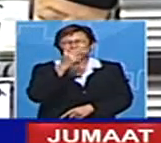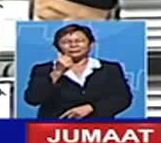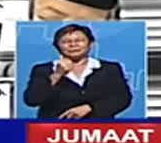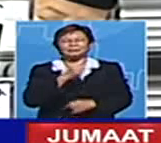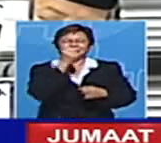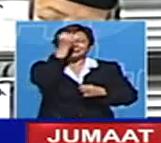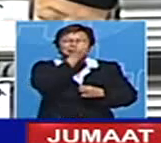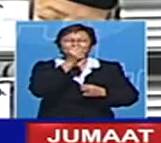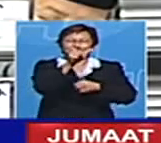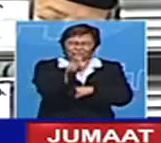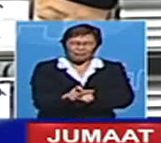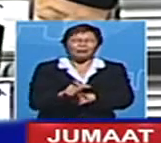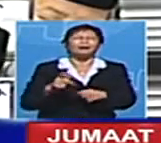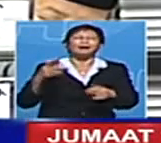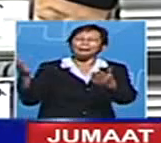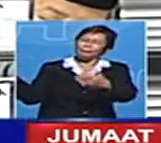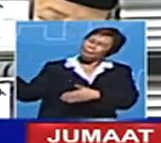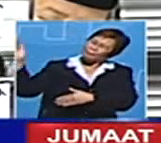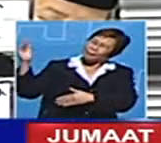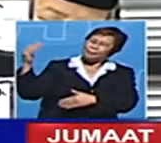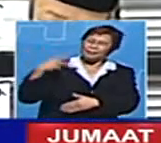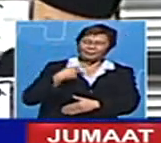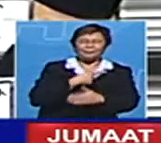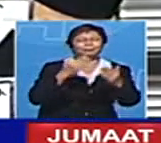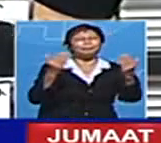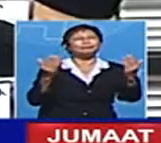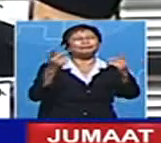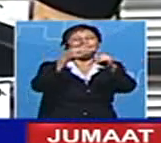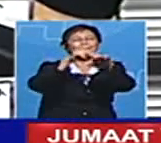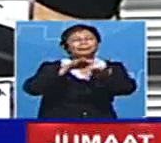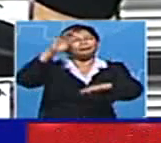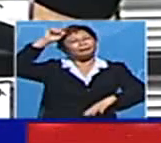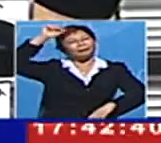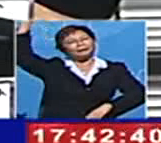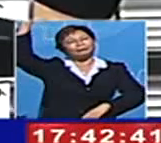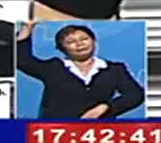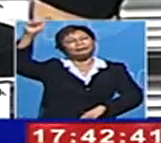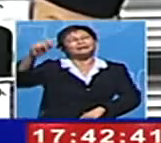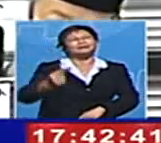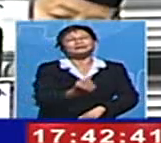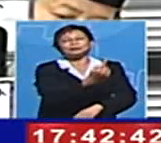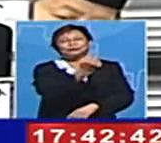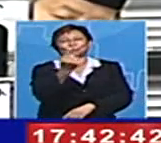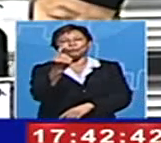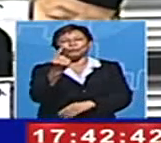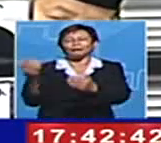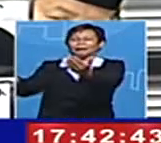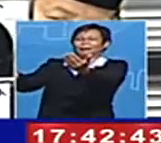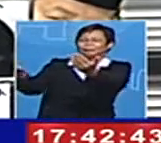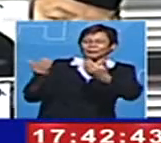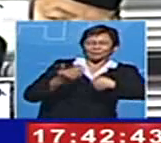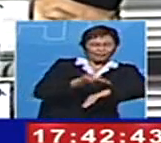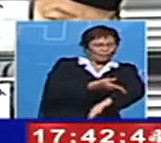Insani marilah kita berdoa kepada Maha Pencipta Agar tiap Sesuatu akan kembali